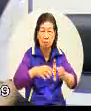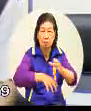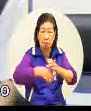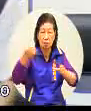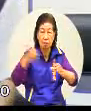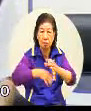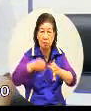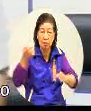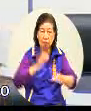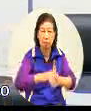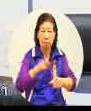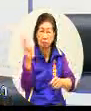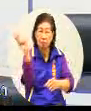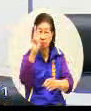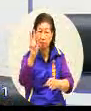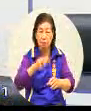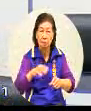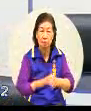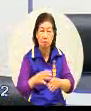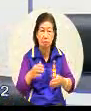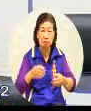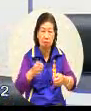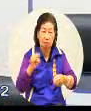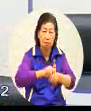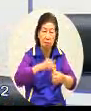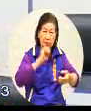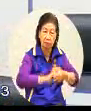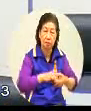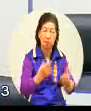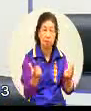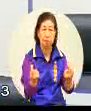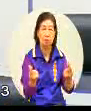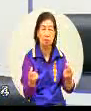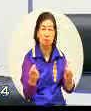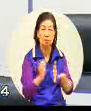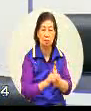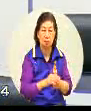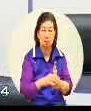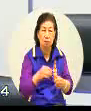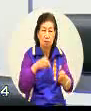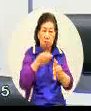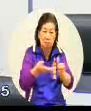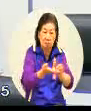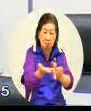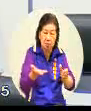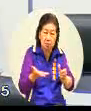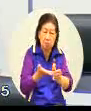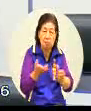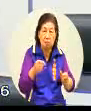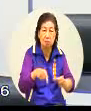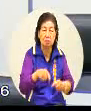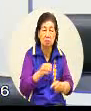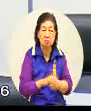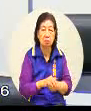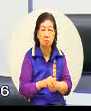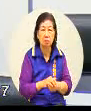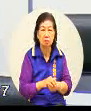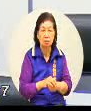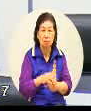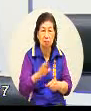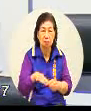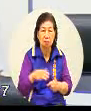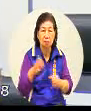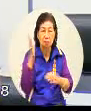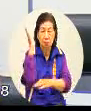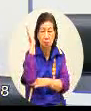偷人的碗啊呢？家庭嘛是呢，啊，家庭嘛是呢。啊，所以恁若甲只有甲准了